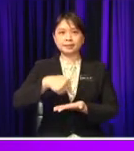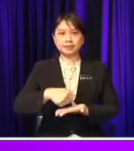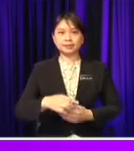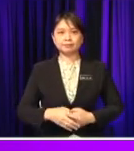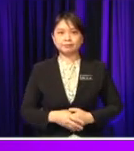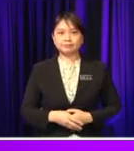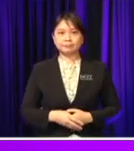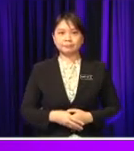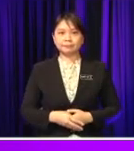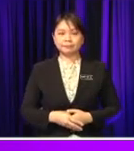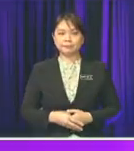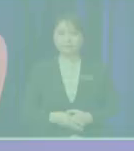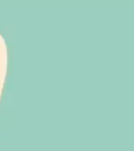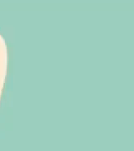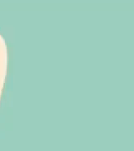mana-mana